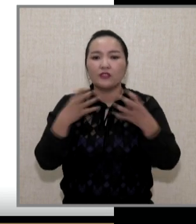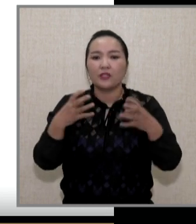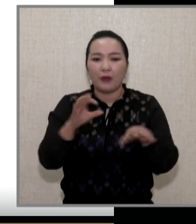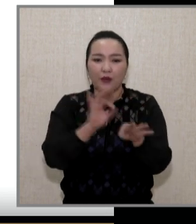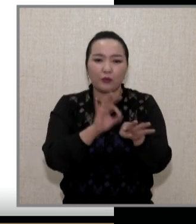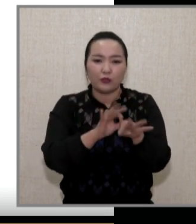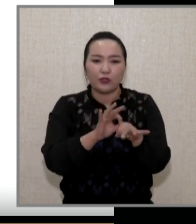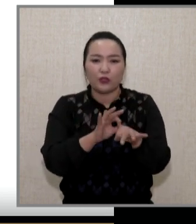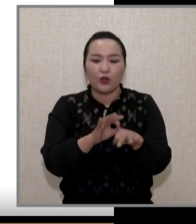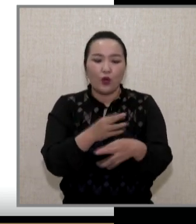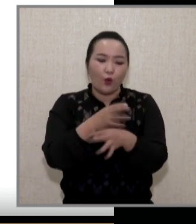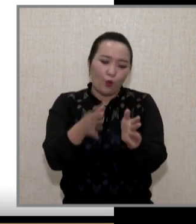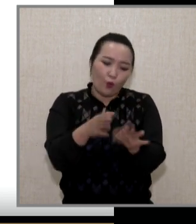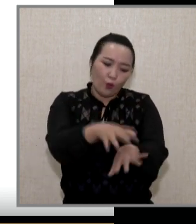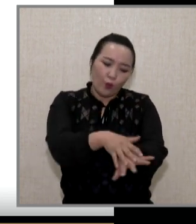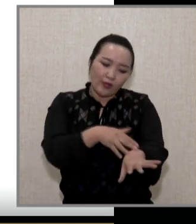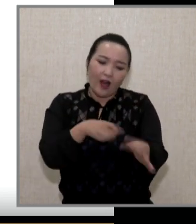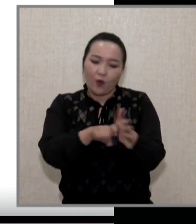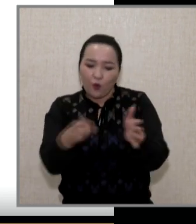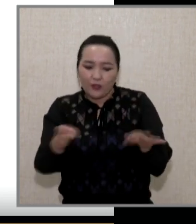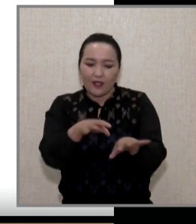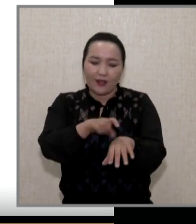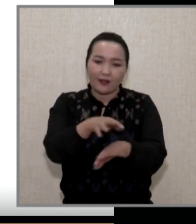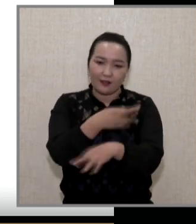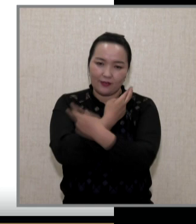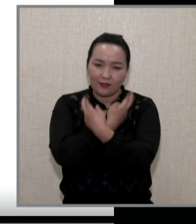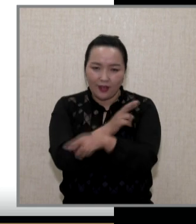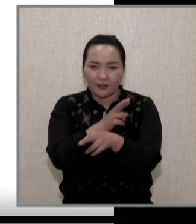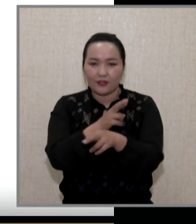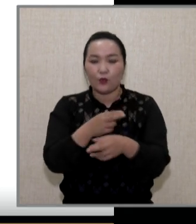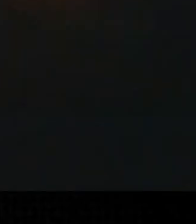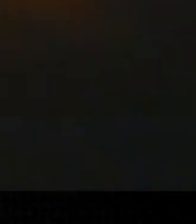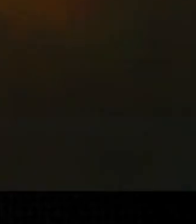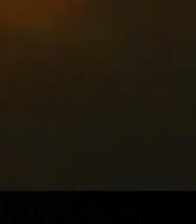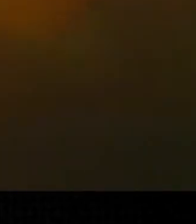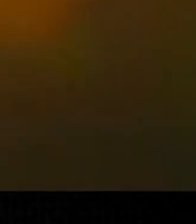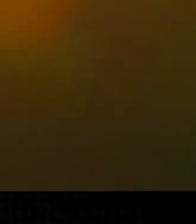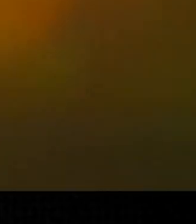одоо бүгдээрээ дараах цагаан идээг бэлтгэсэн бичлэгийг үтцгээе.